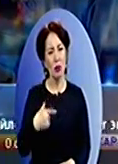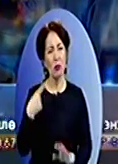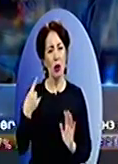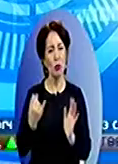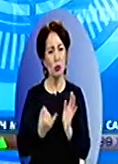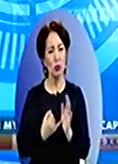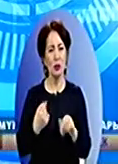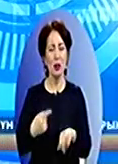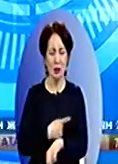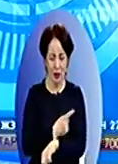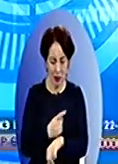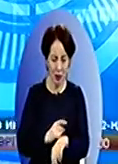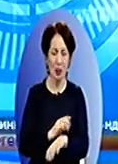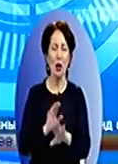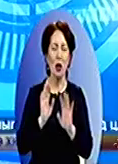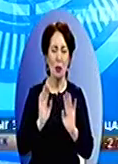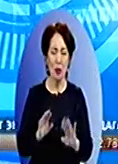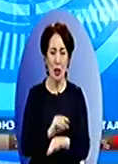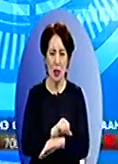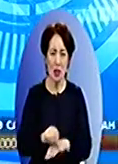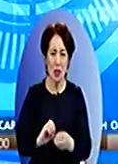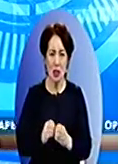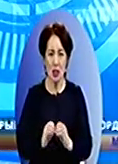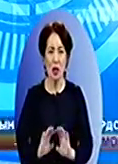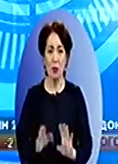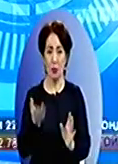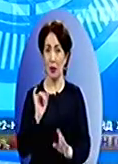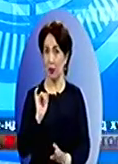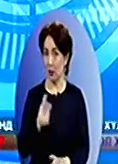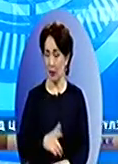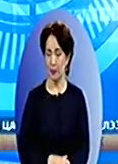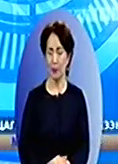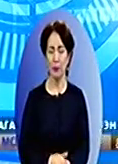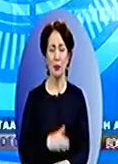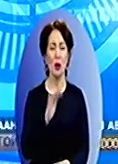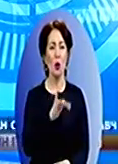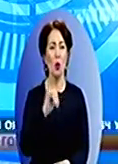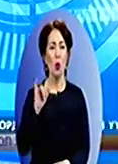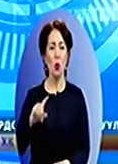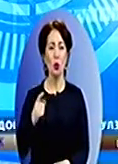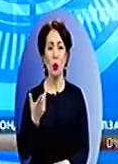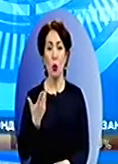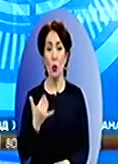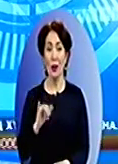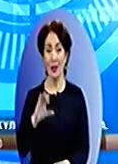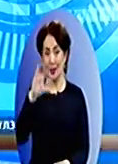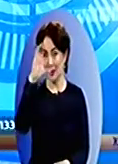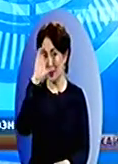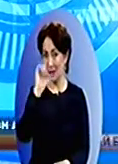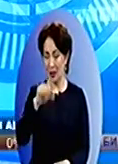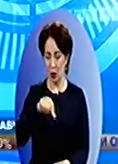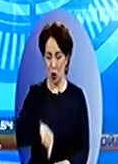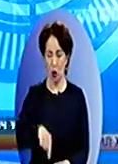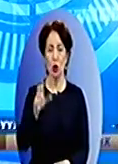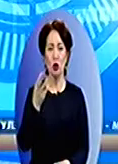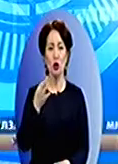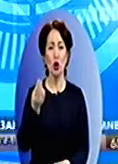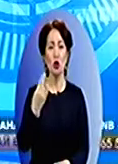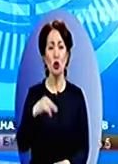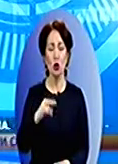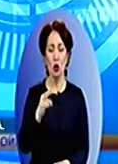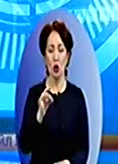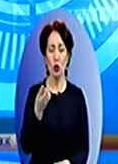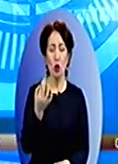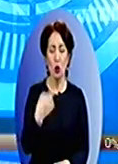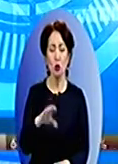байна. Одоо үзэгч та бүхэн дараагийн мэдээгээ танилцуулъя. За Уулуурхан сайд энэ өдрүүдэд Дорнод Сүхбаатар аймагт ажиллаж байгаа. Энэ үеэр Уулуурхан компаниудын олборлолт болоод мөн